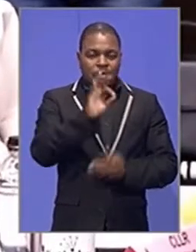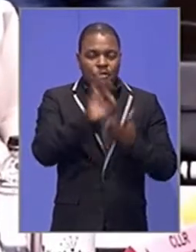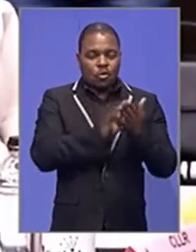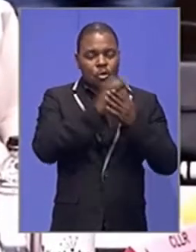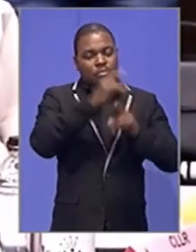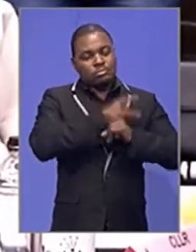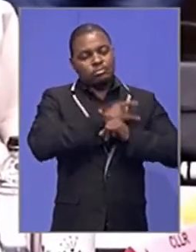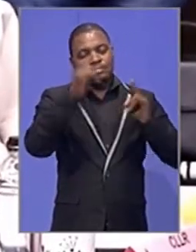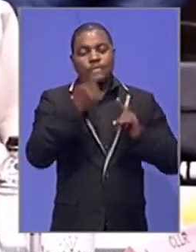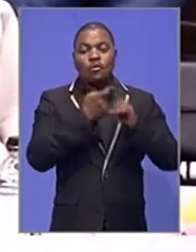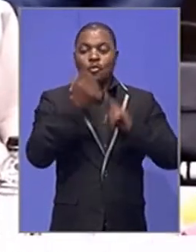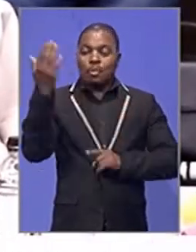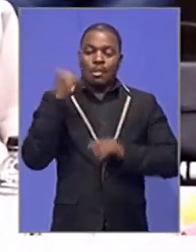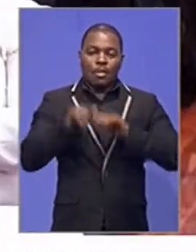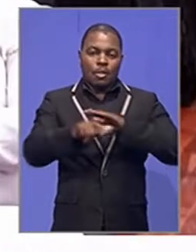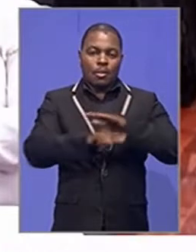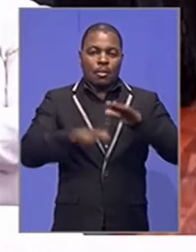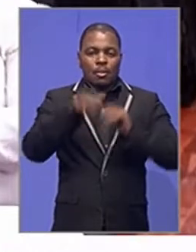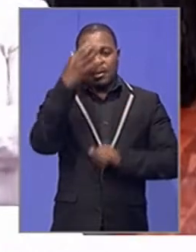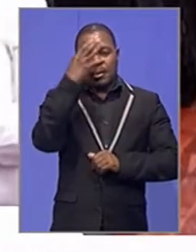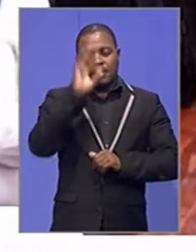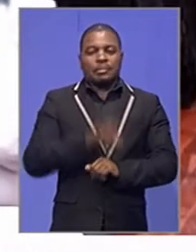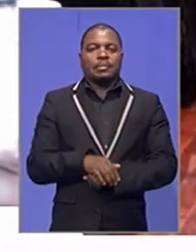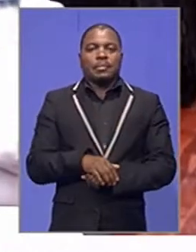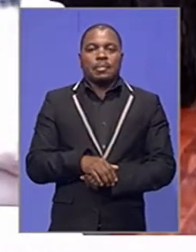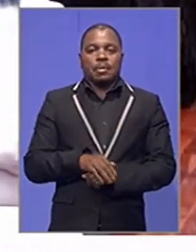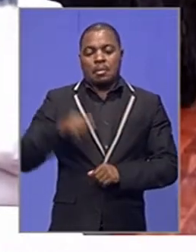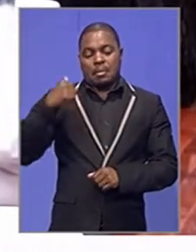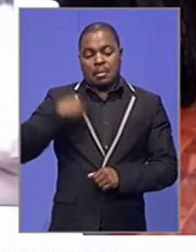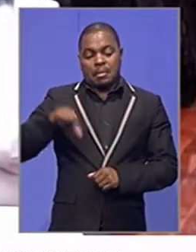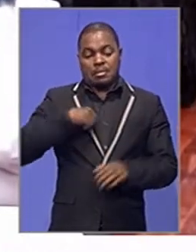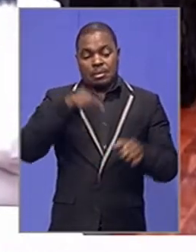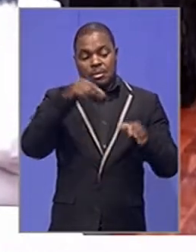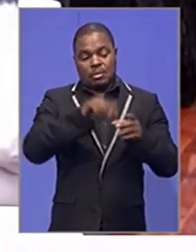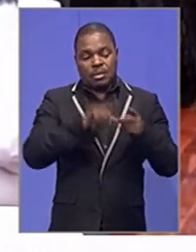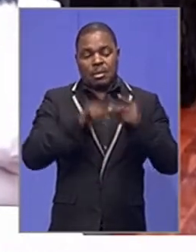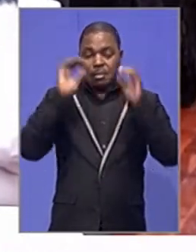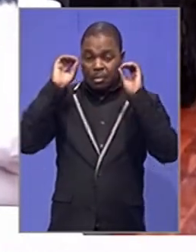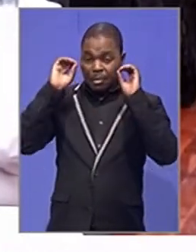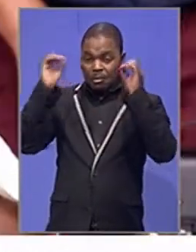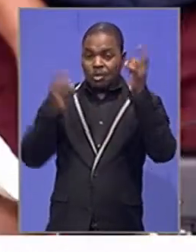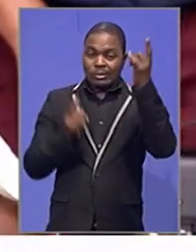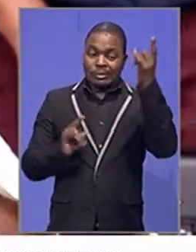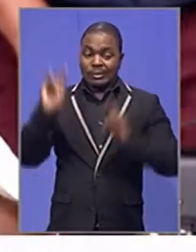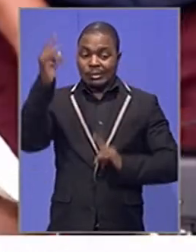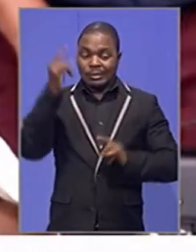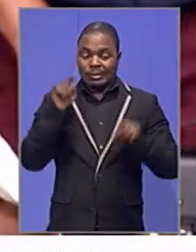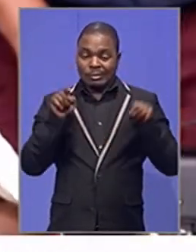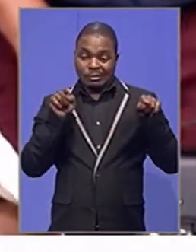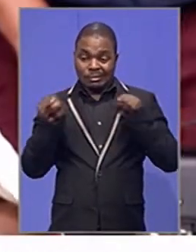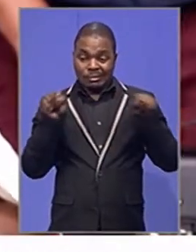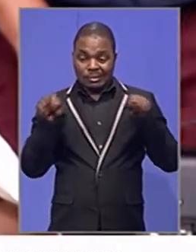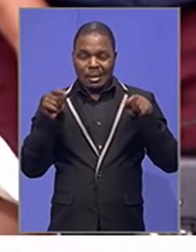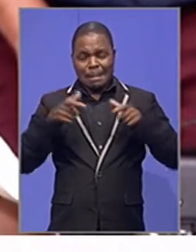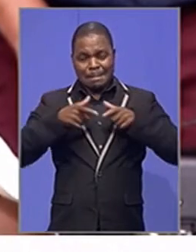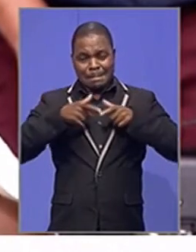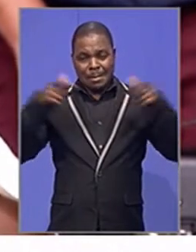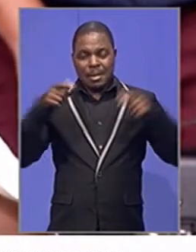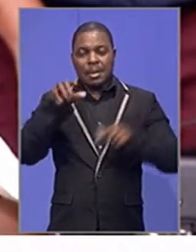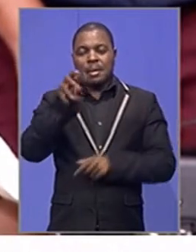mo ditlhophong tsa maloba tsa dipusoselegae. Mmasepala wa Mangaung le wa Buffalo City ke bone fela bo mmasepala ba bagolo ba